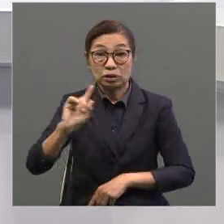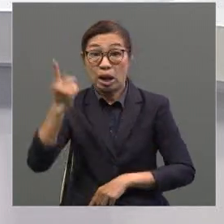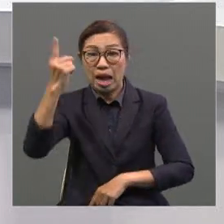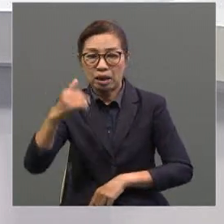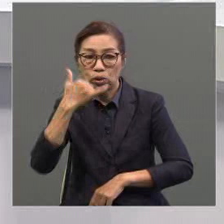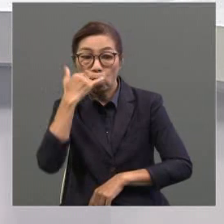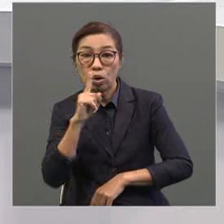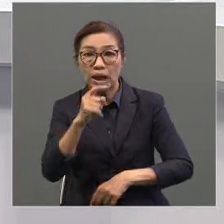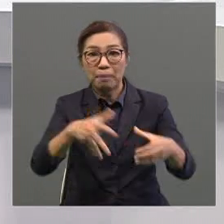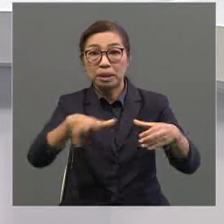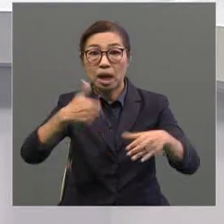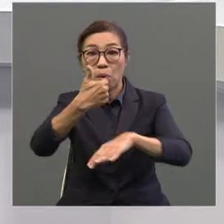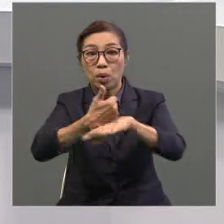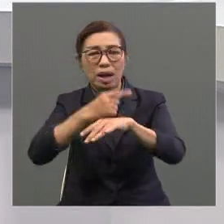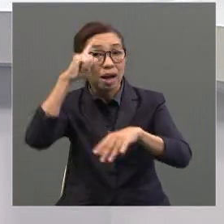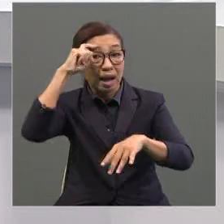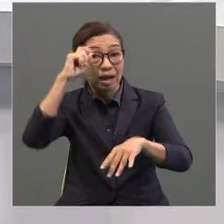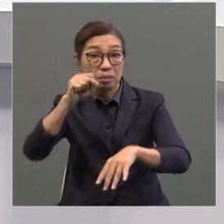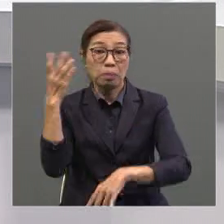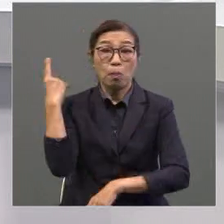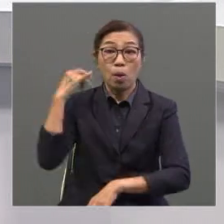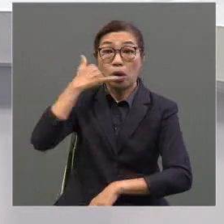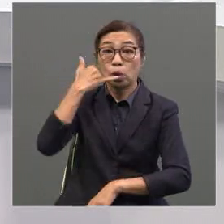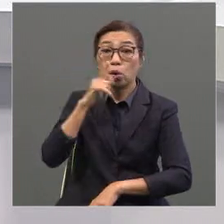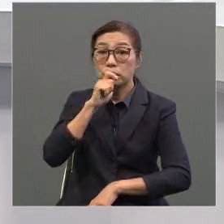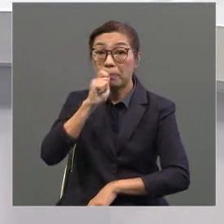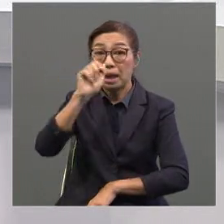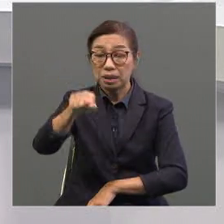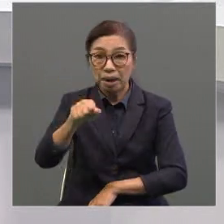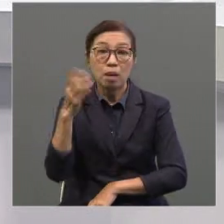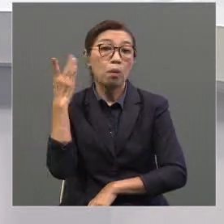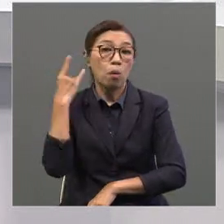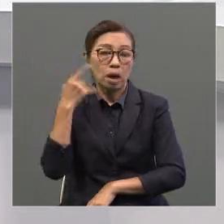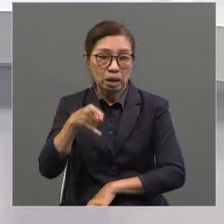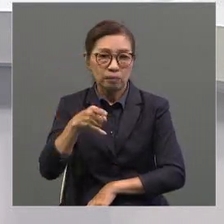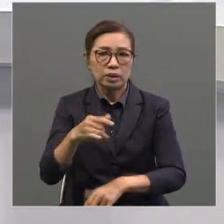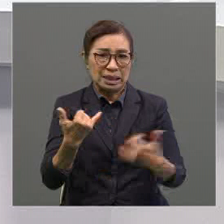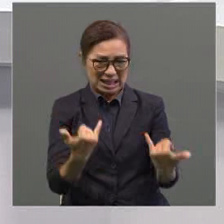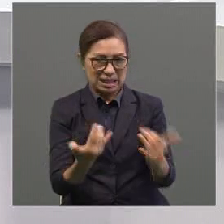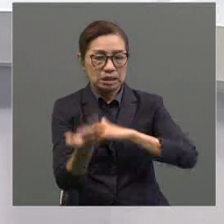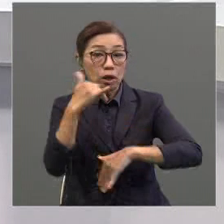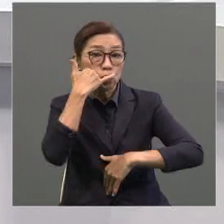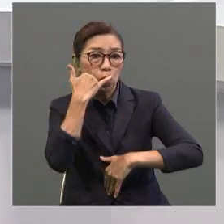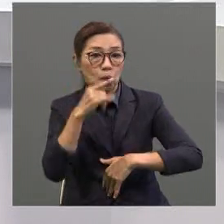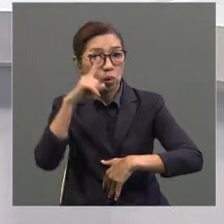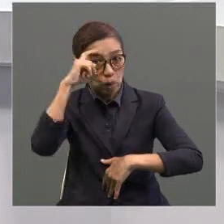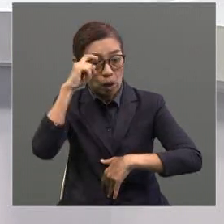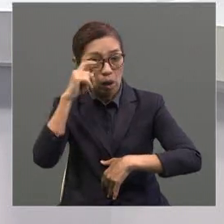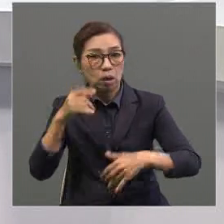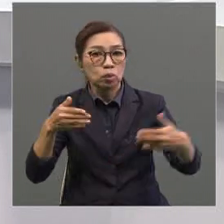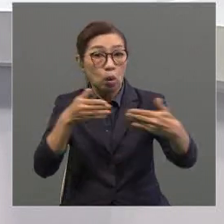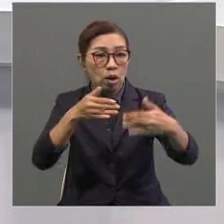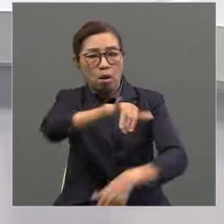คุณหมอฉันนั่งก่อนเพราะเมื่อวานนี้เราสัมภาษณ์คุณหมอชาวนาหัวหน้าพรรคเพื่อไทยกันใช่ไหมคะคุณหมอไม่ได้รับทราบทีนี้ก็เอ๊ะเอายังไงดีล่ะโทรหา